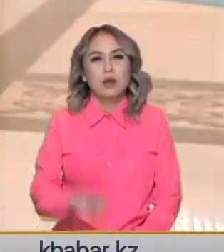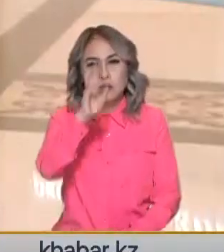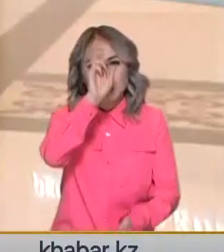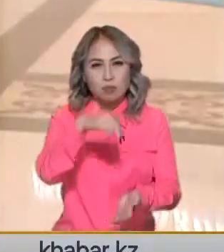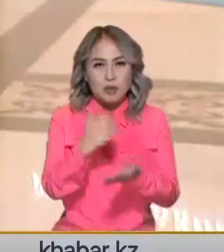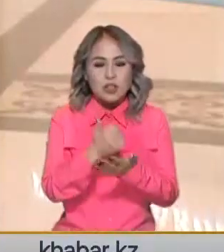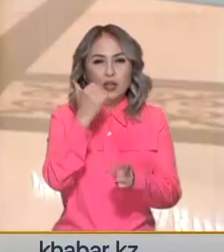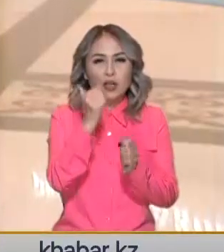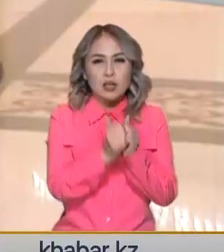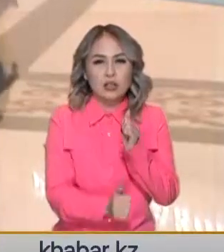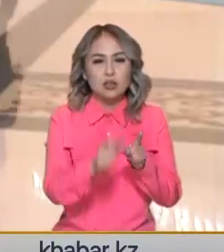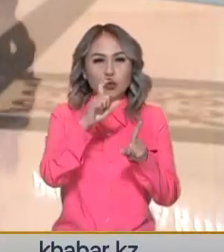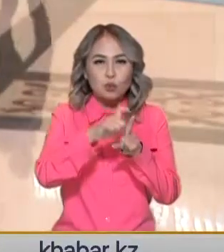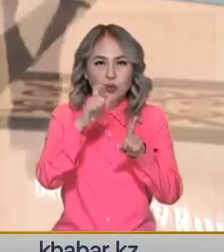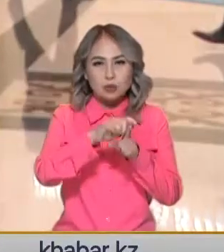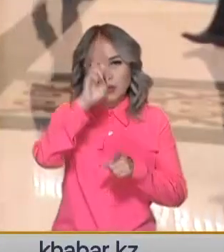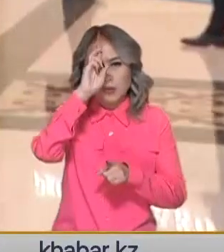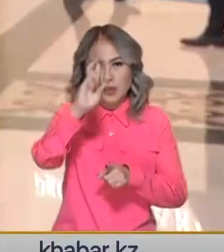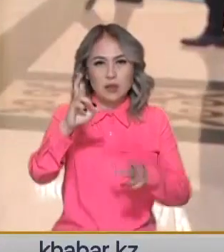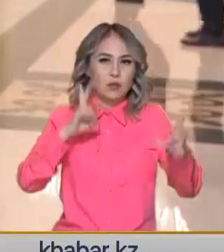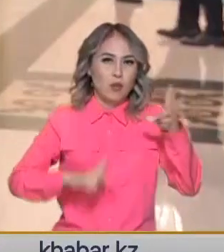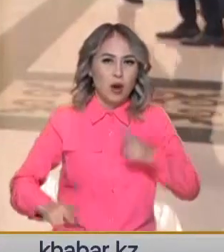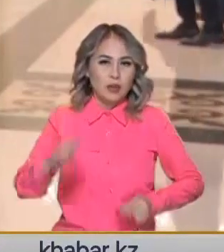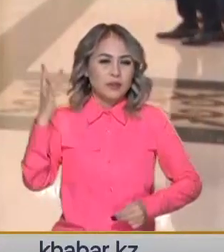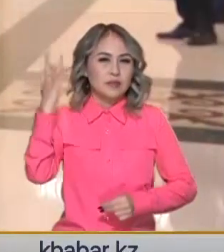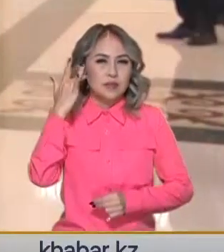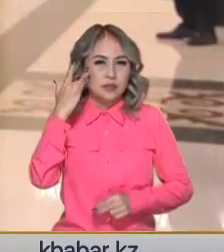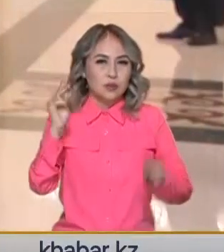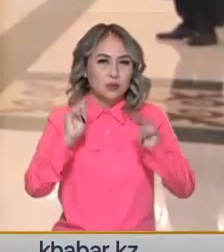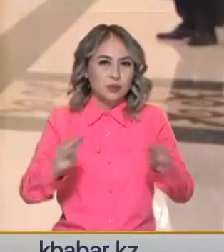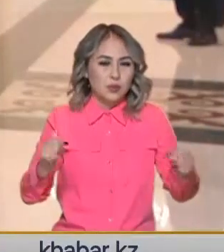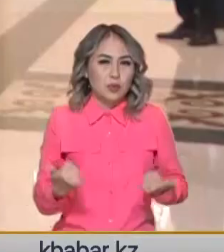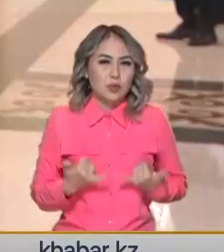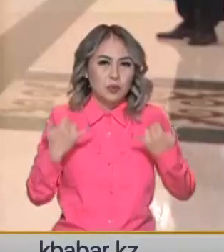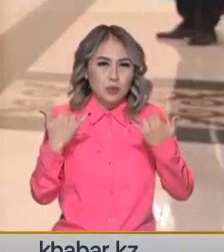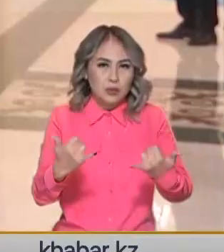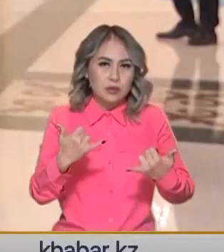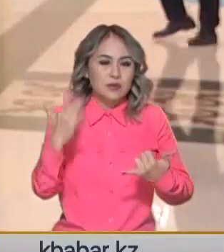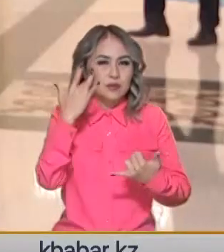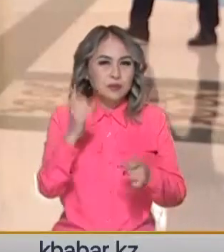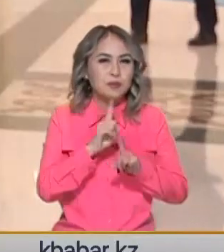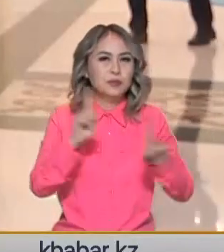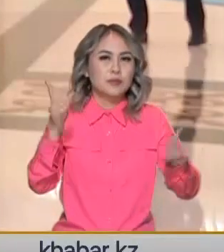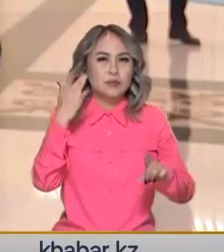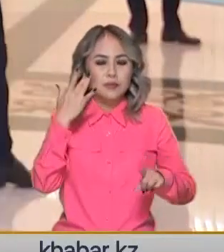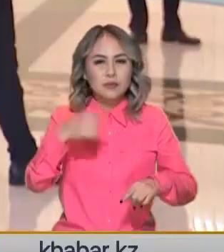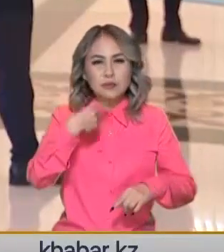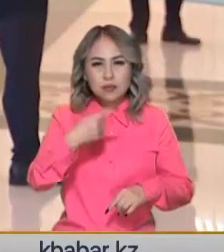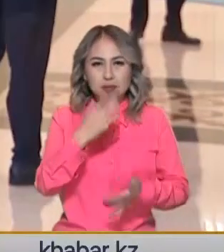әрбір сөзінде мемлекеттегі мұғалімдерге деген, ұстаздарға деген сый құрметті айрықша бағалайтынын,